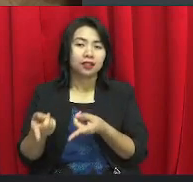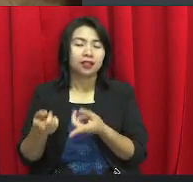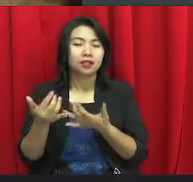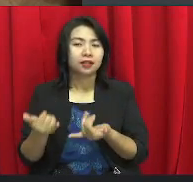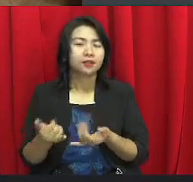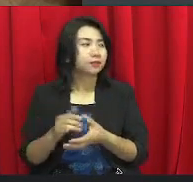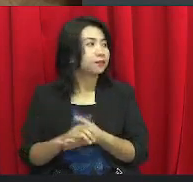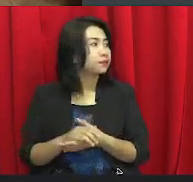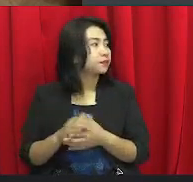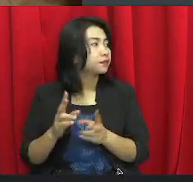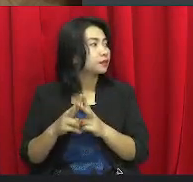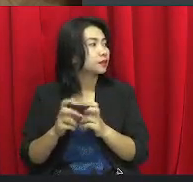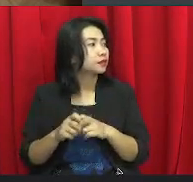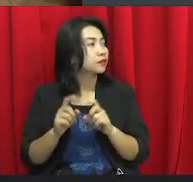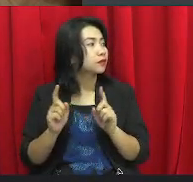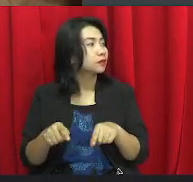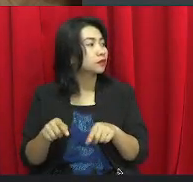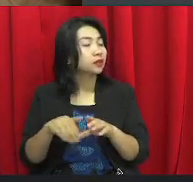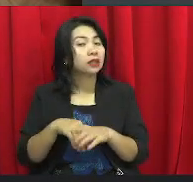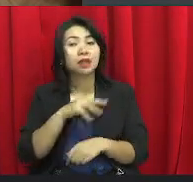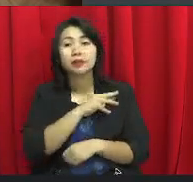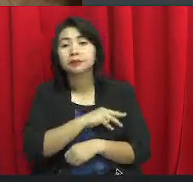maging dito sa mission field ay